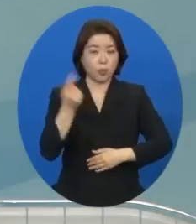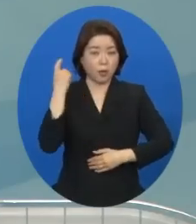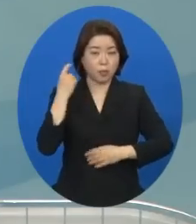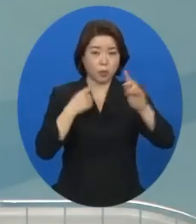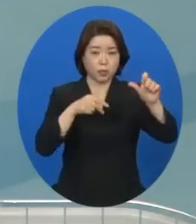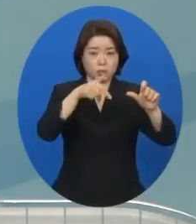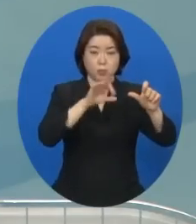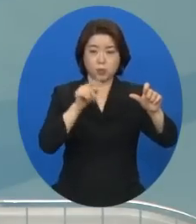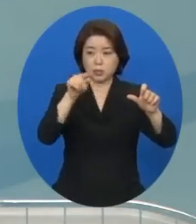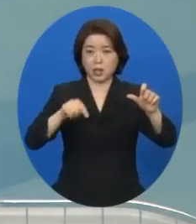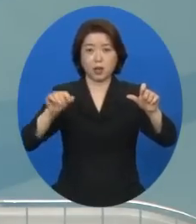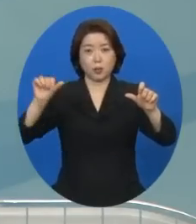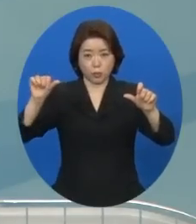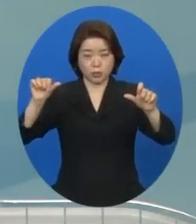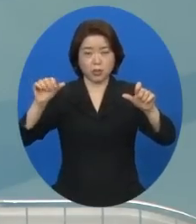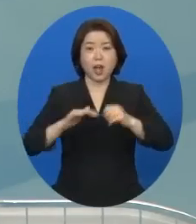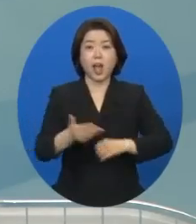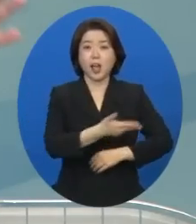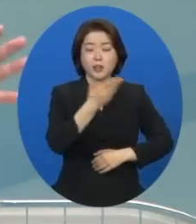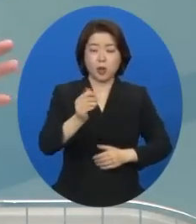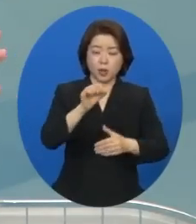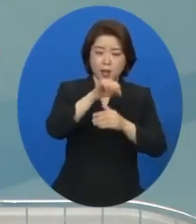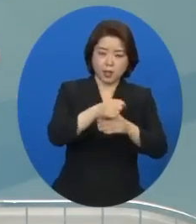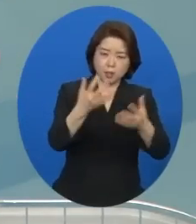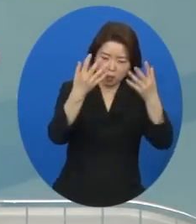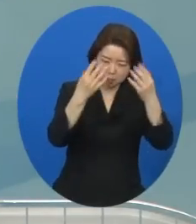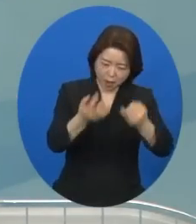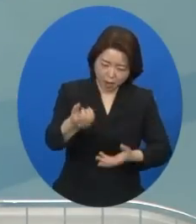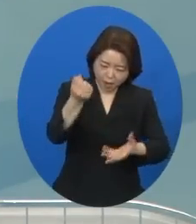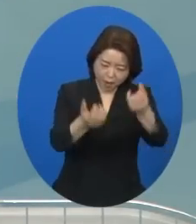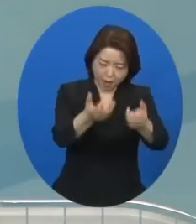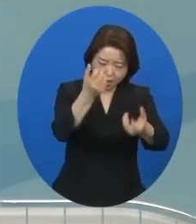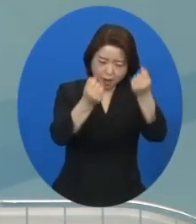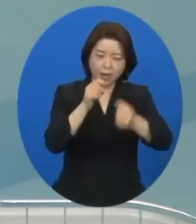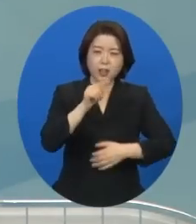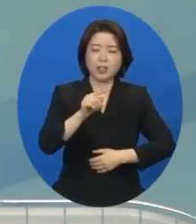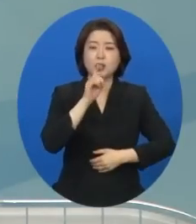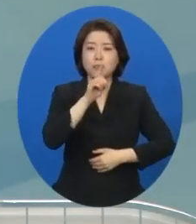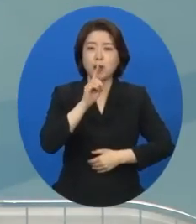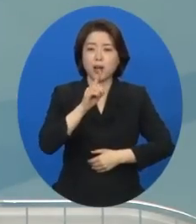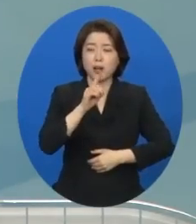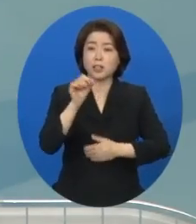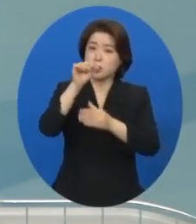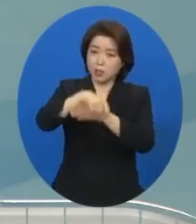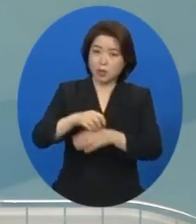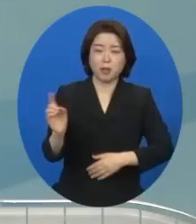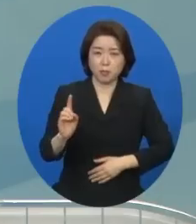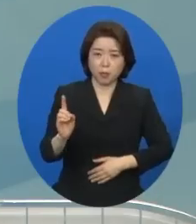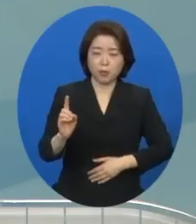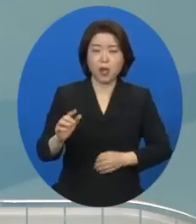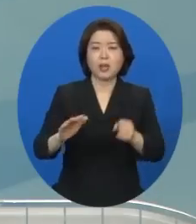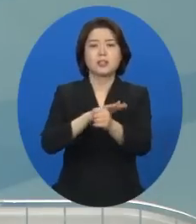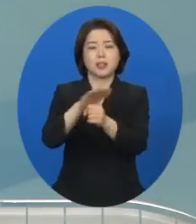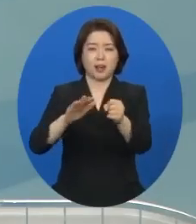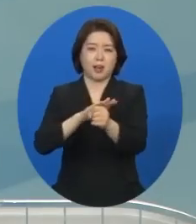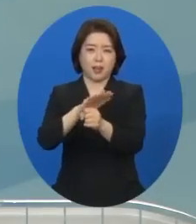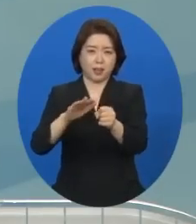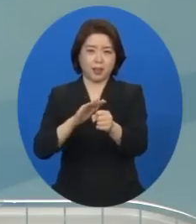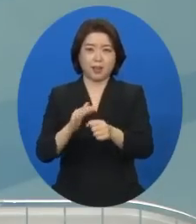5절에 너희가 열매를 많이 맺을 것이라고 하신 이 열매가 무언가 하면 사랑인